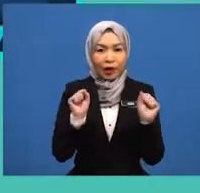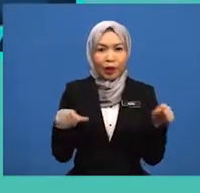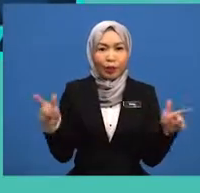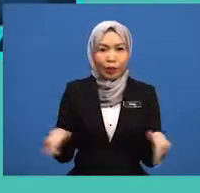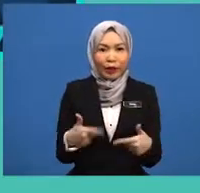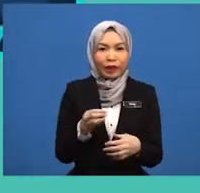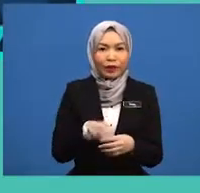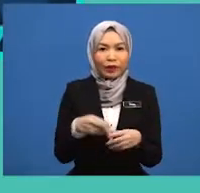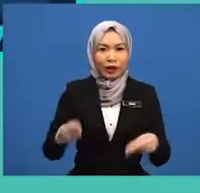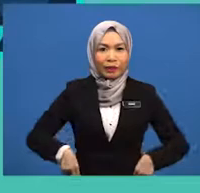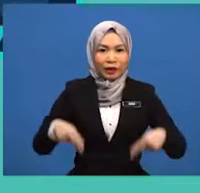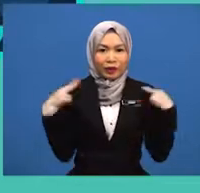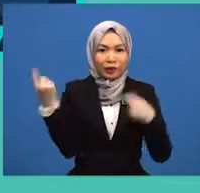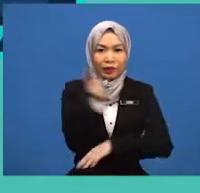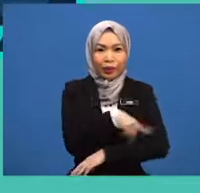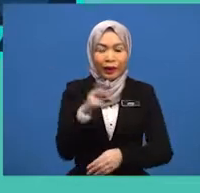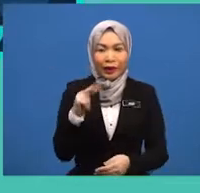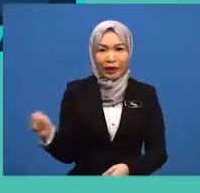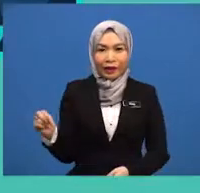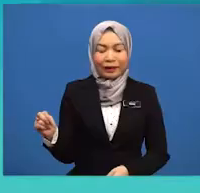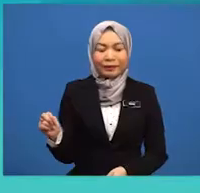dalam kehidupan seharian.